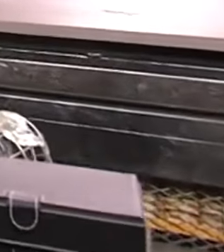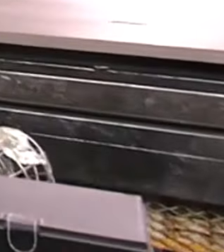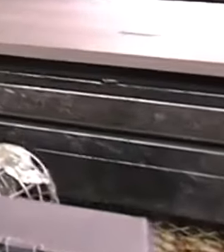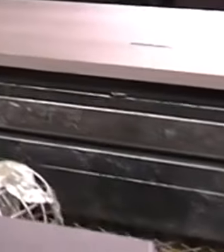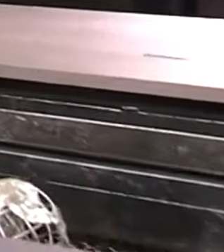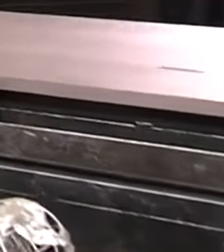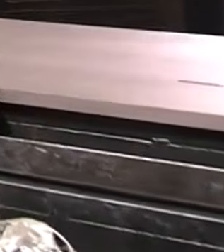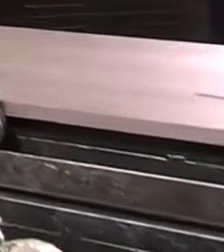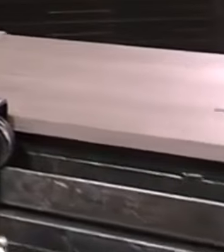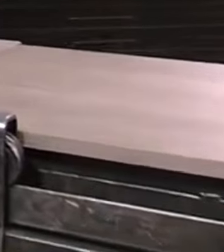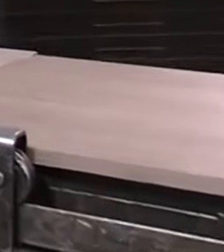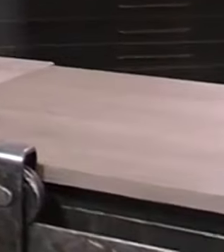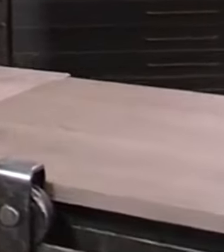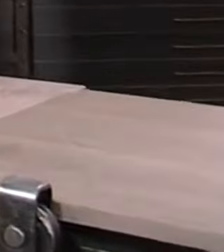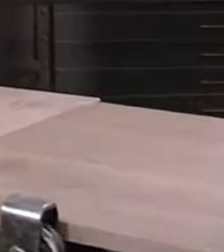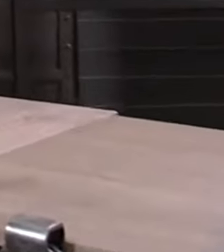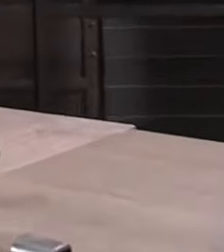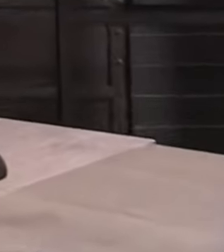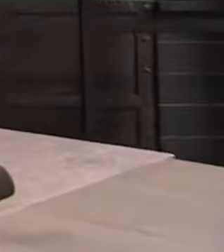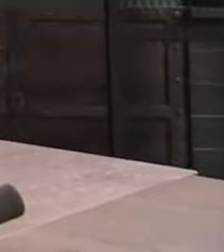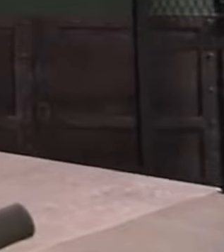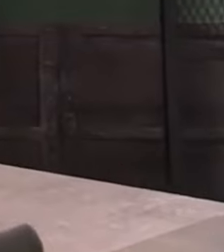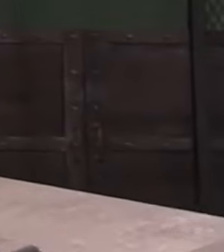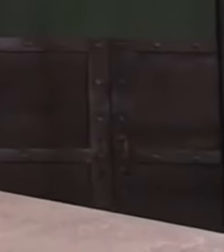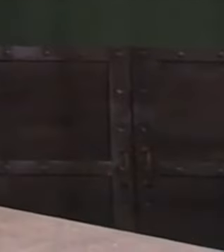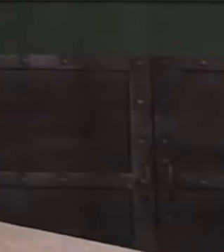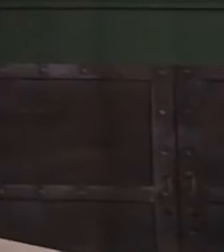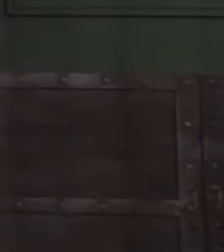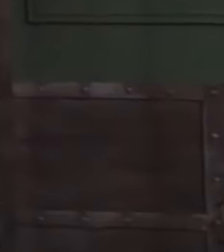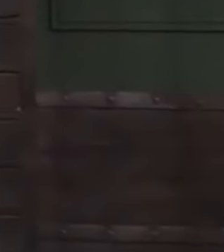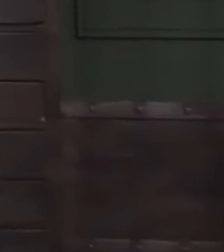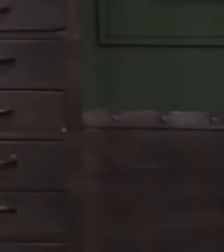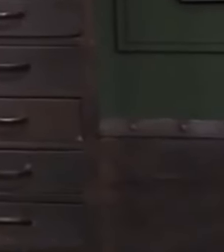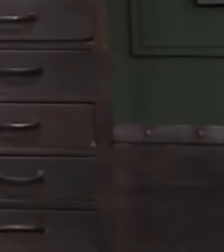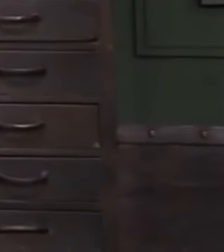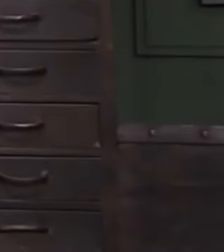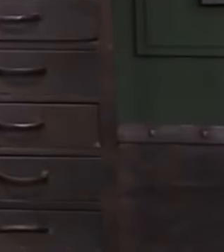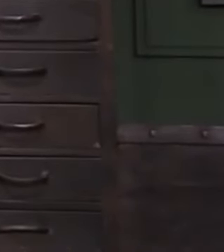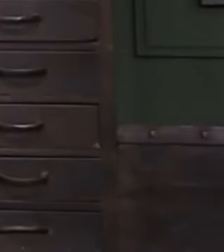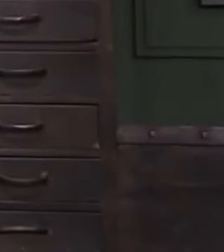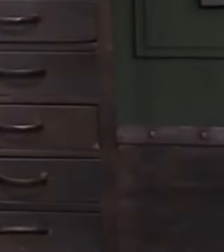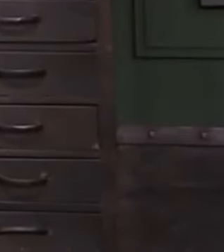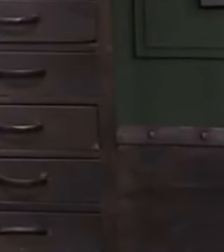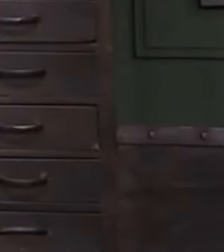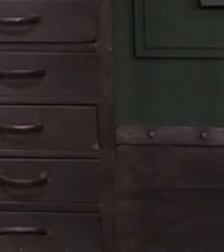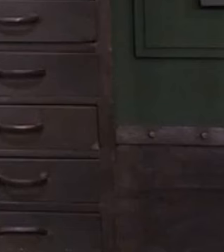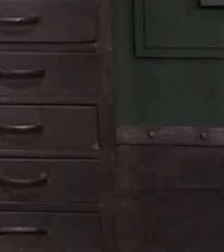싶으십니까? 그렇다면 사반 채널을 구독해주세요. 지금까지 이자연 기자였습니다.